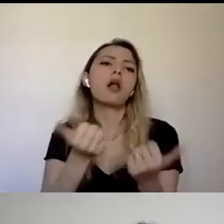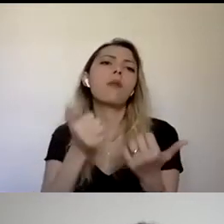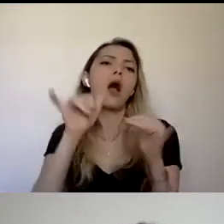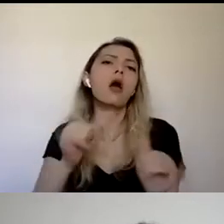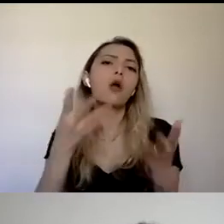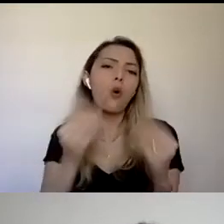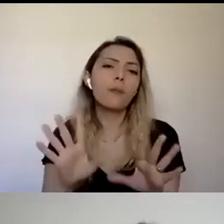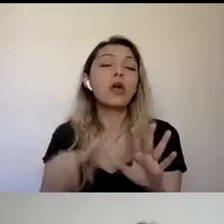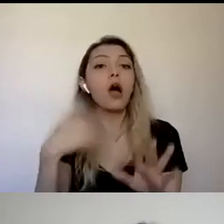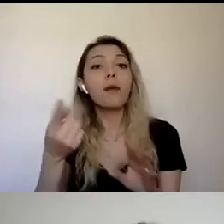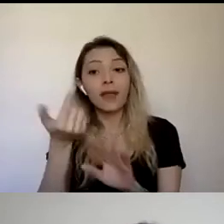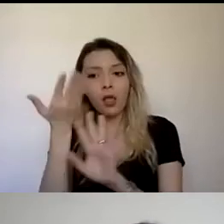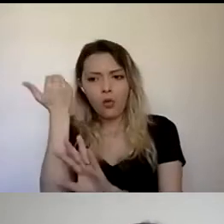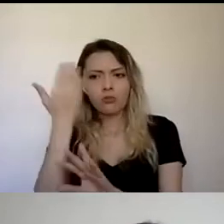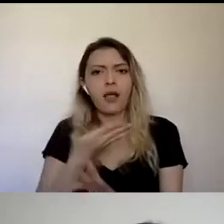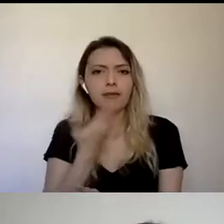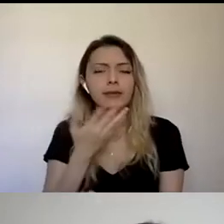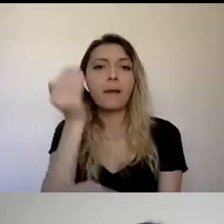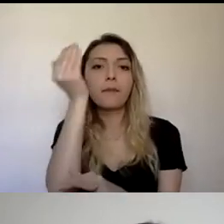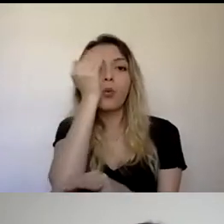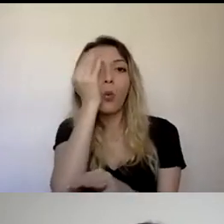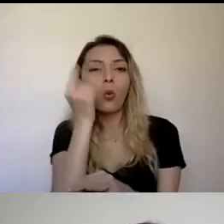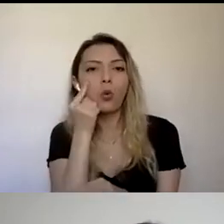yoksullukla alakalı bahsettiğim